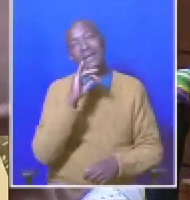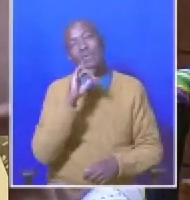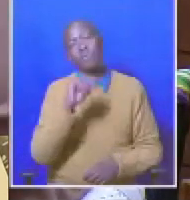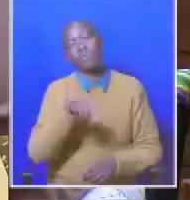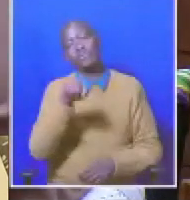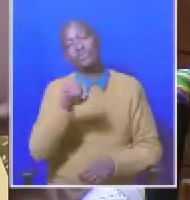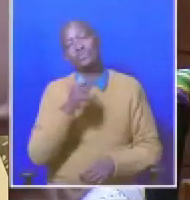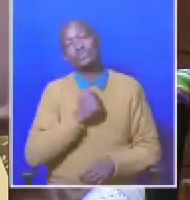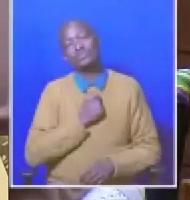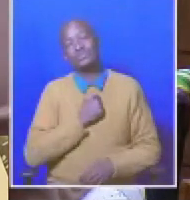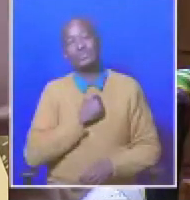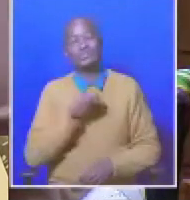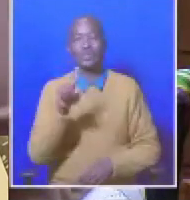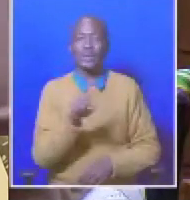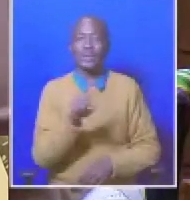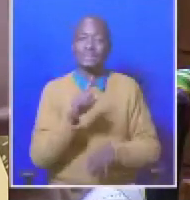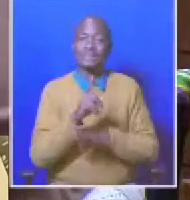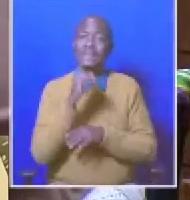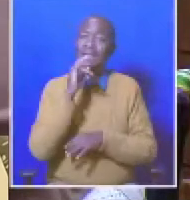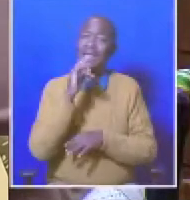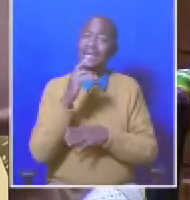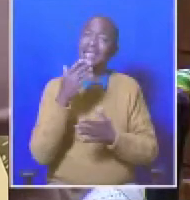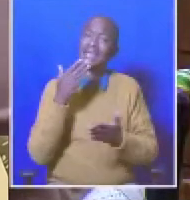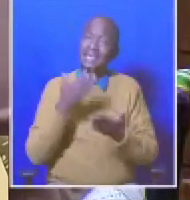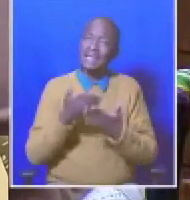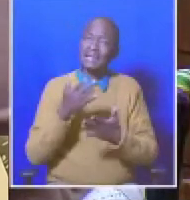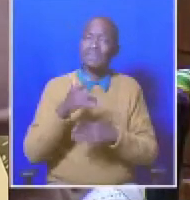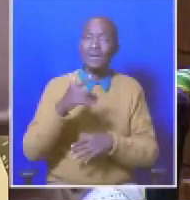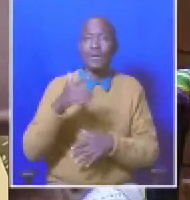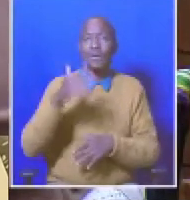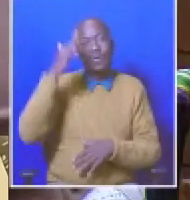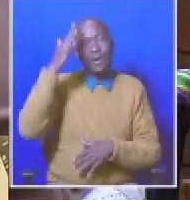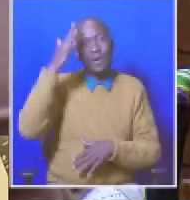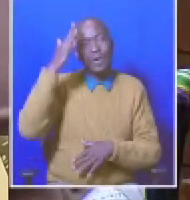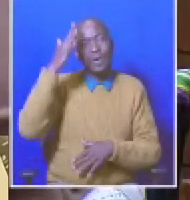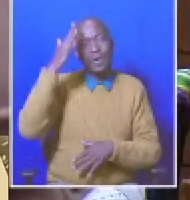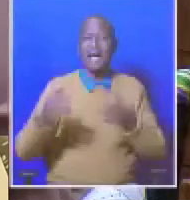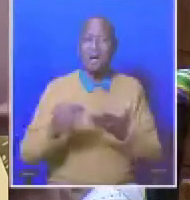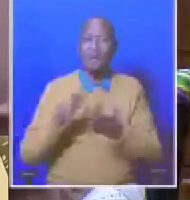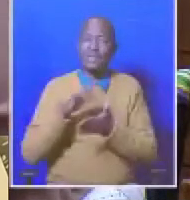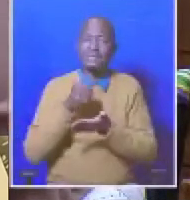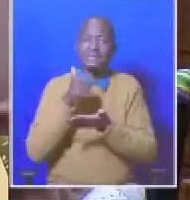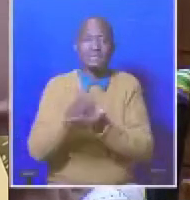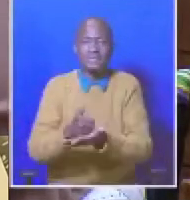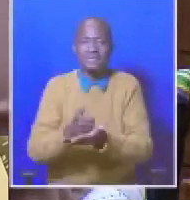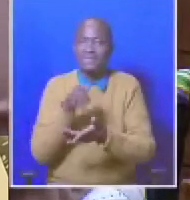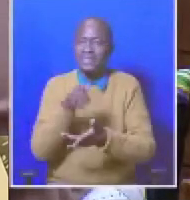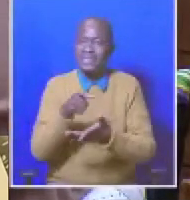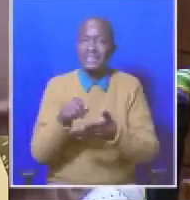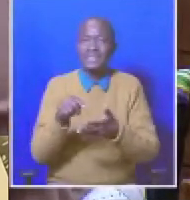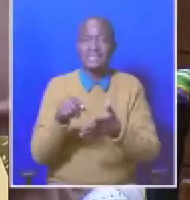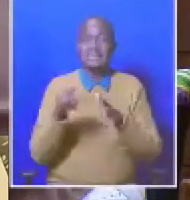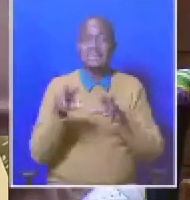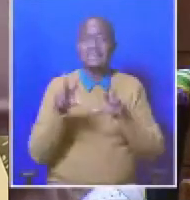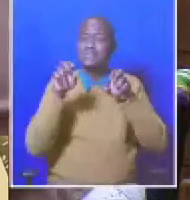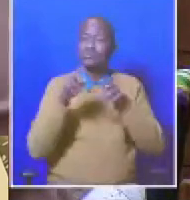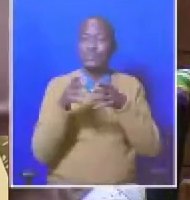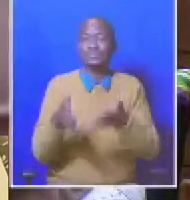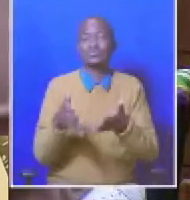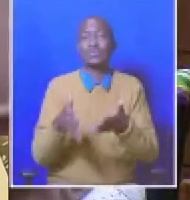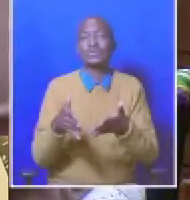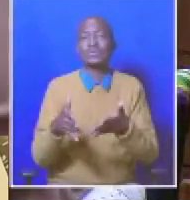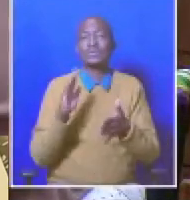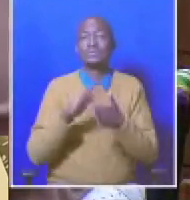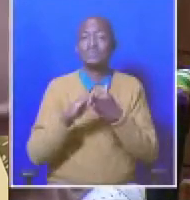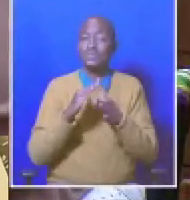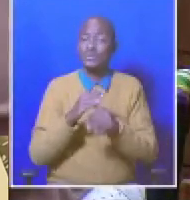lana, ingabe uhulumeni angalekelela kanjani kwisimo esinjalo kulabo balimi? Ngoba